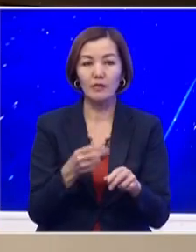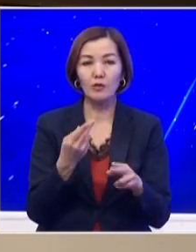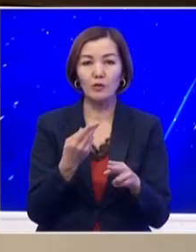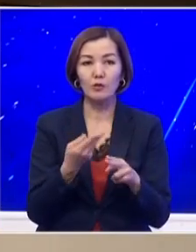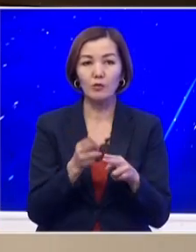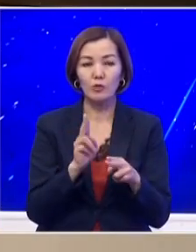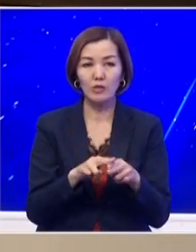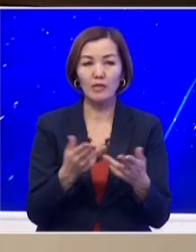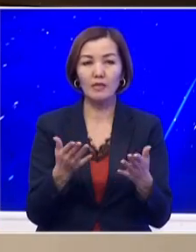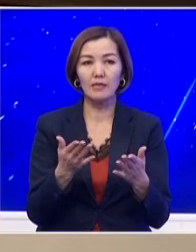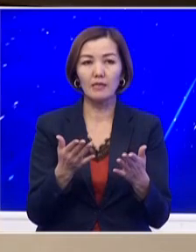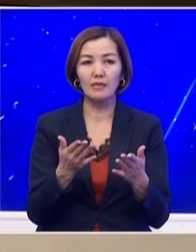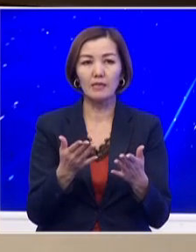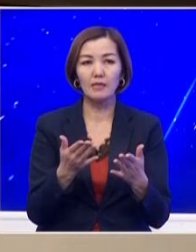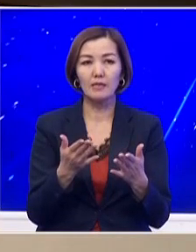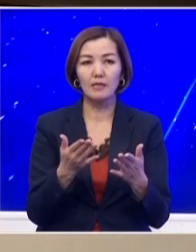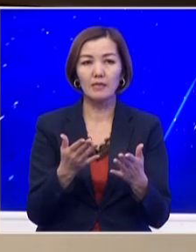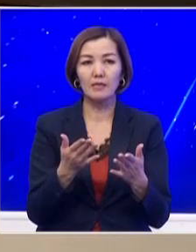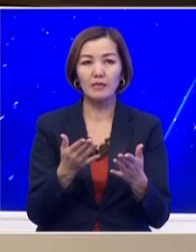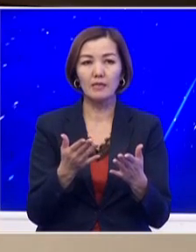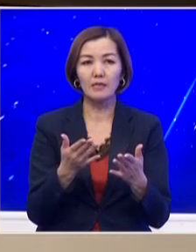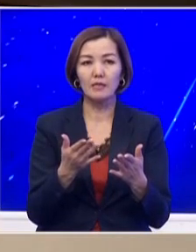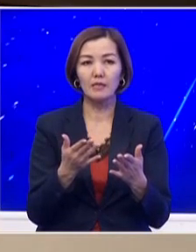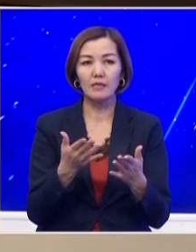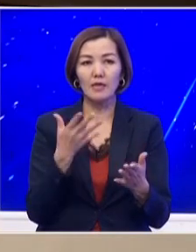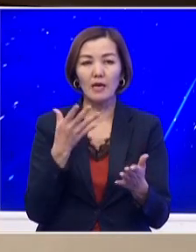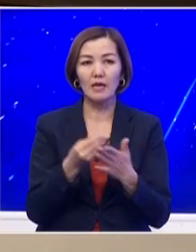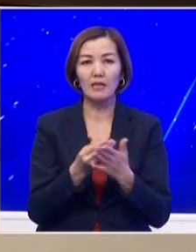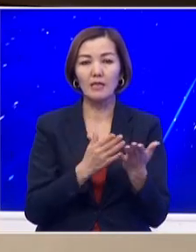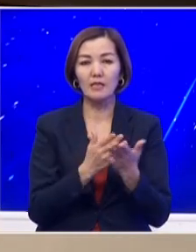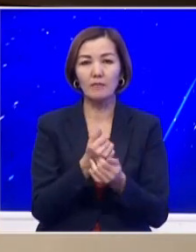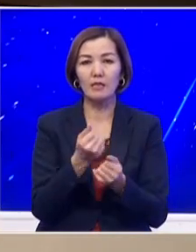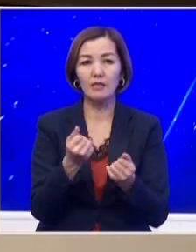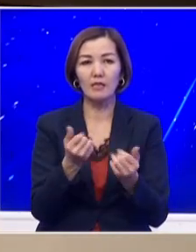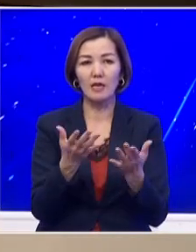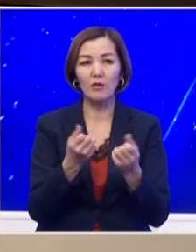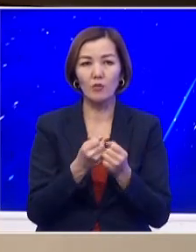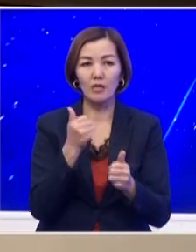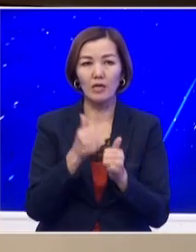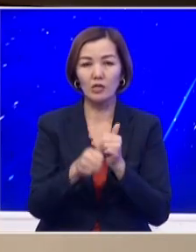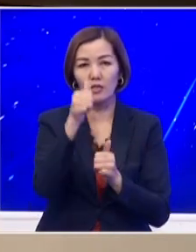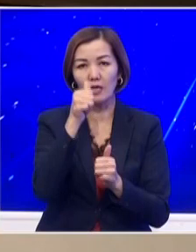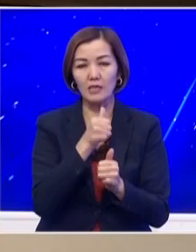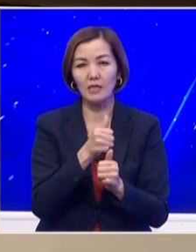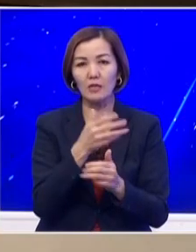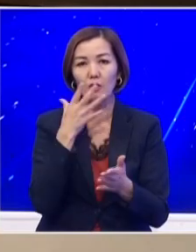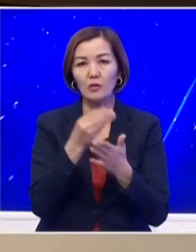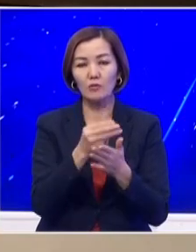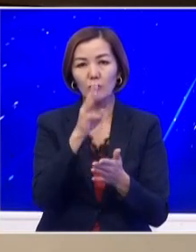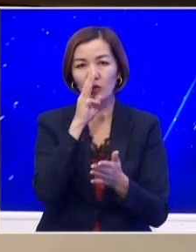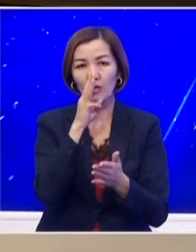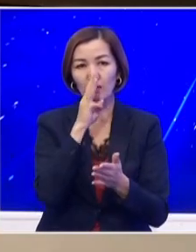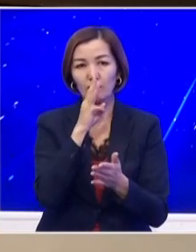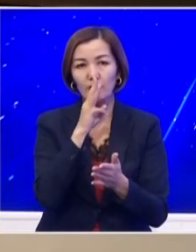сондықтан еріксізден ақылы қызметті алуға мәжбүр болып, онда біз не үшін ай сайын өзіміздің жалақымыздан